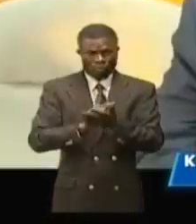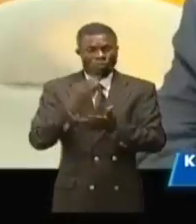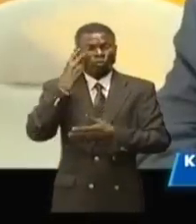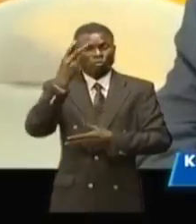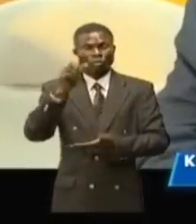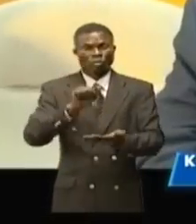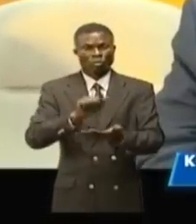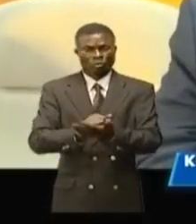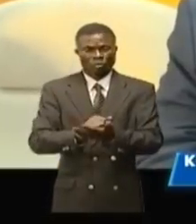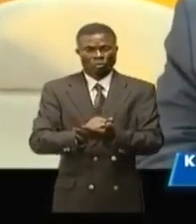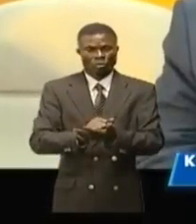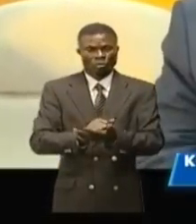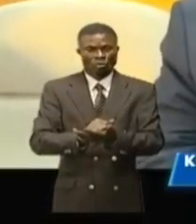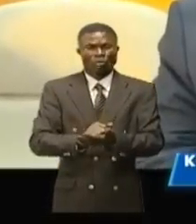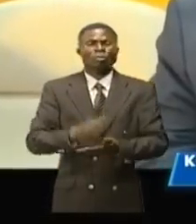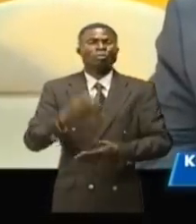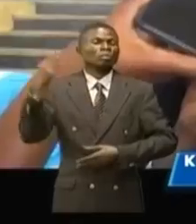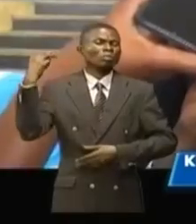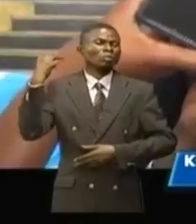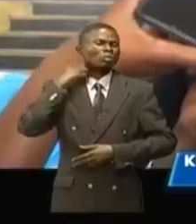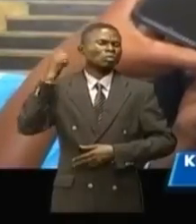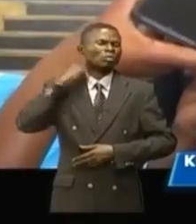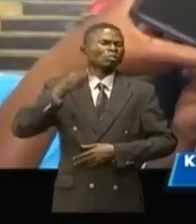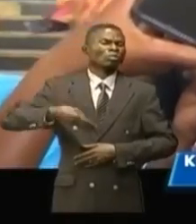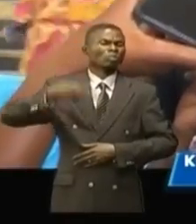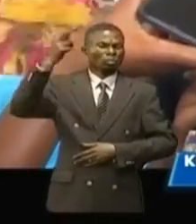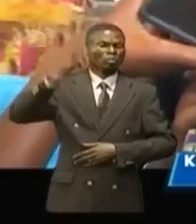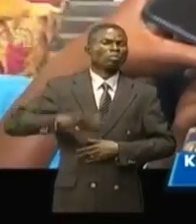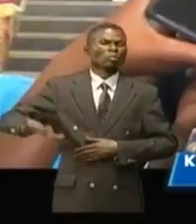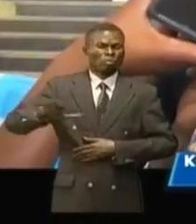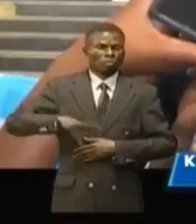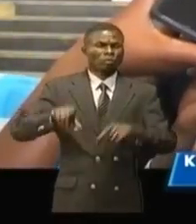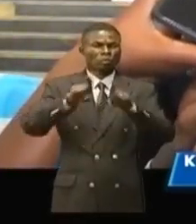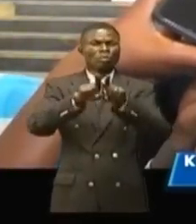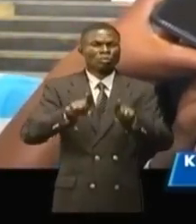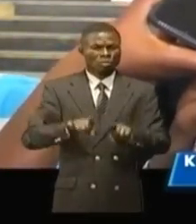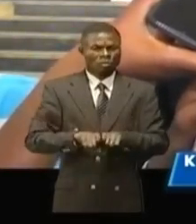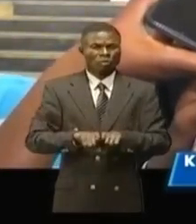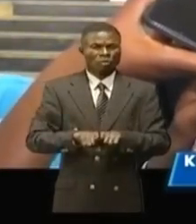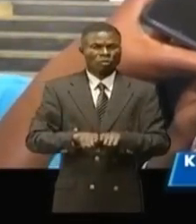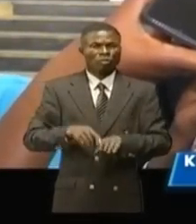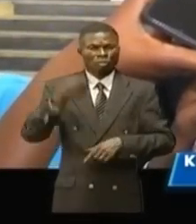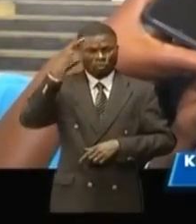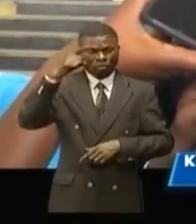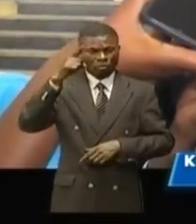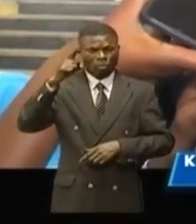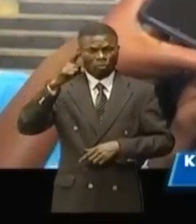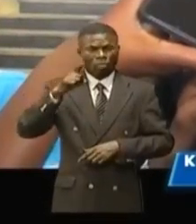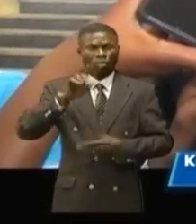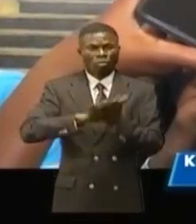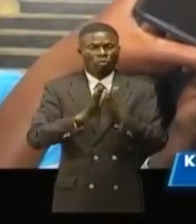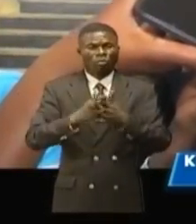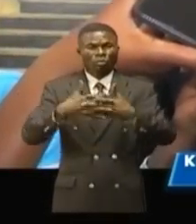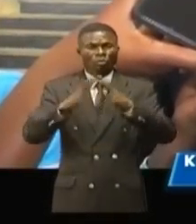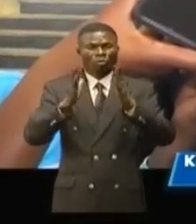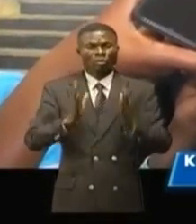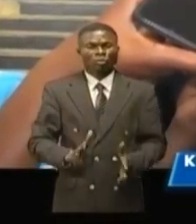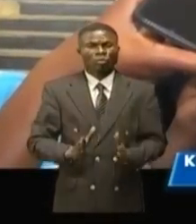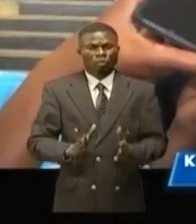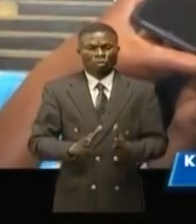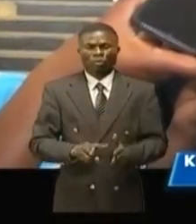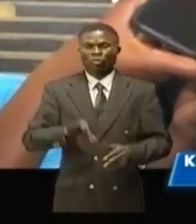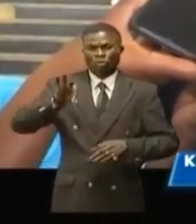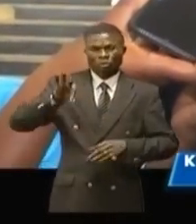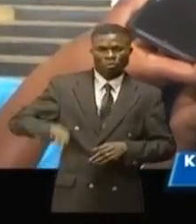vision de la médecine autrement dans le pays. Pourquoi pas être un partenaire très privilégié